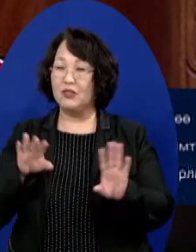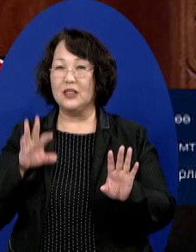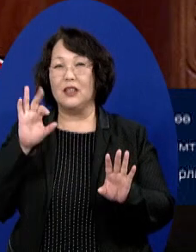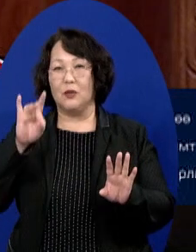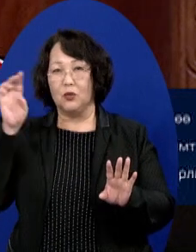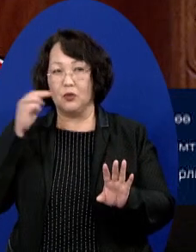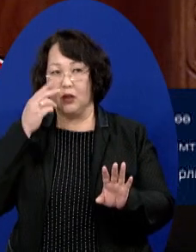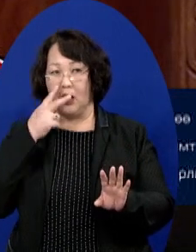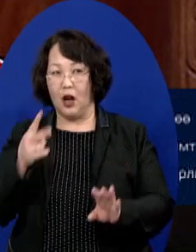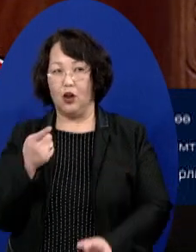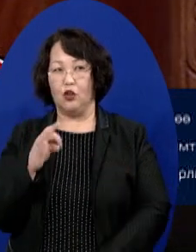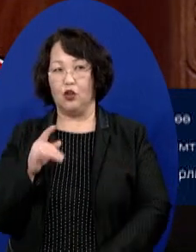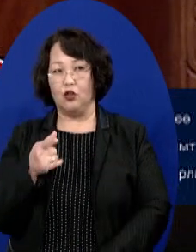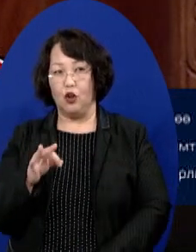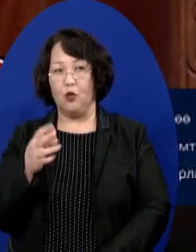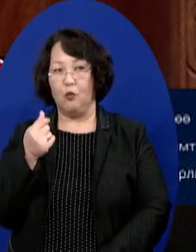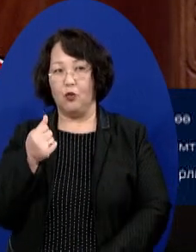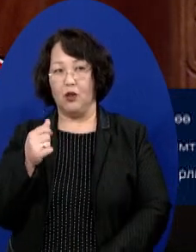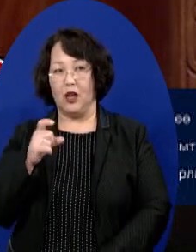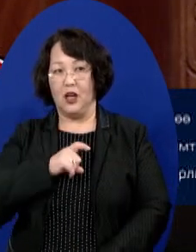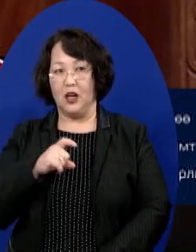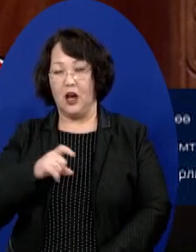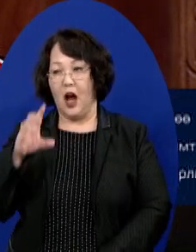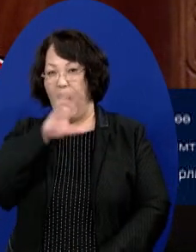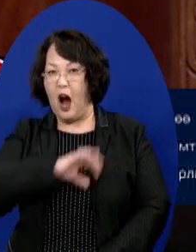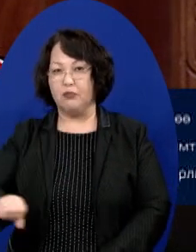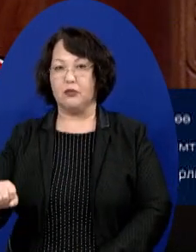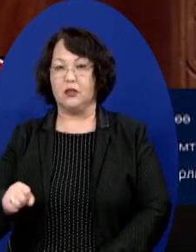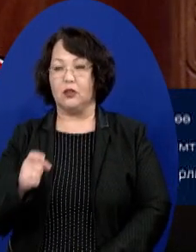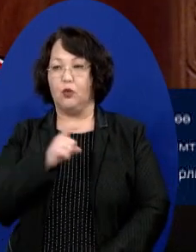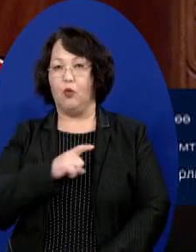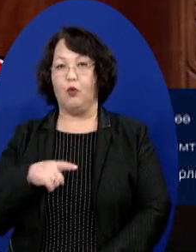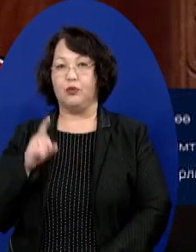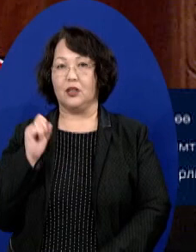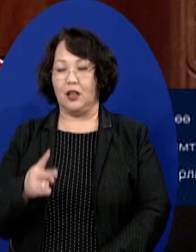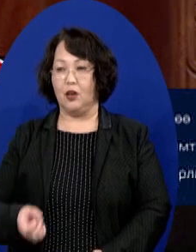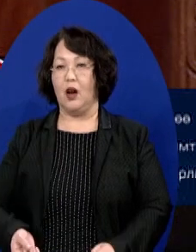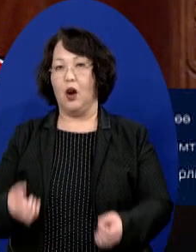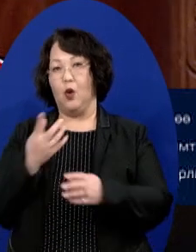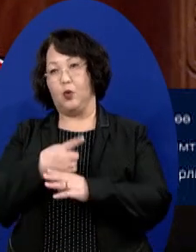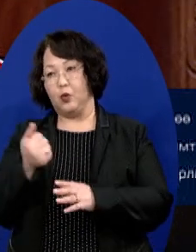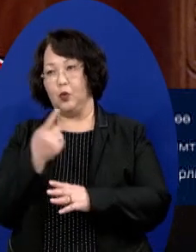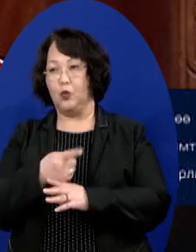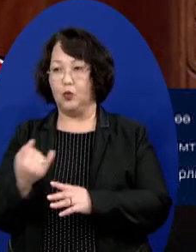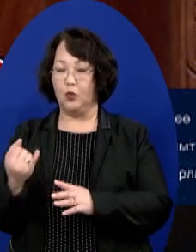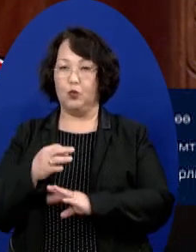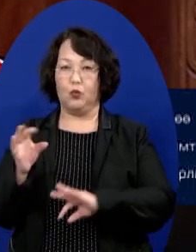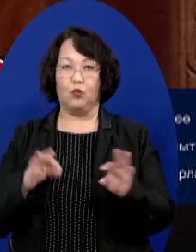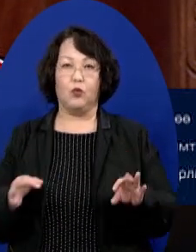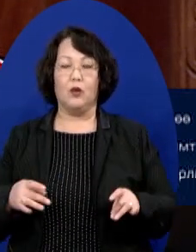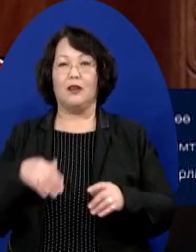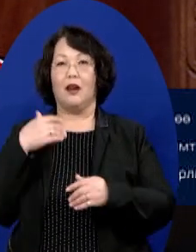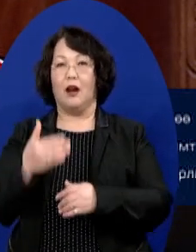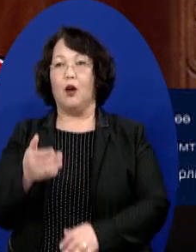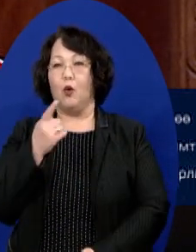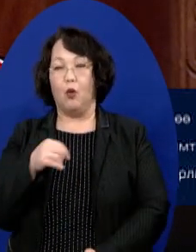мөнгөтэй хүнд хувьчлах ийм чиг баримтууд нэглээ хэсэг явагдсан. Үрдүнтэй үрдүнгүй болсон. А харин үүний дараагаар хувьцааг